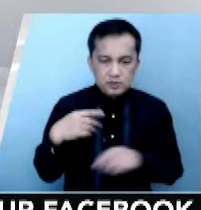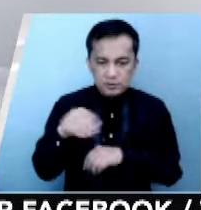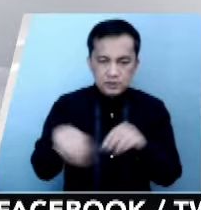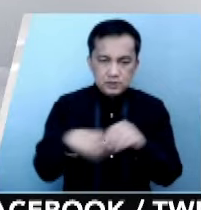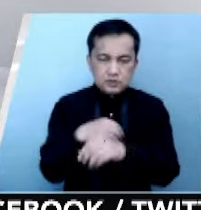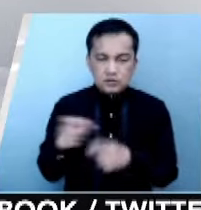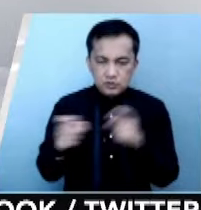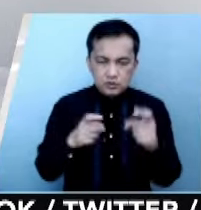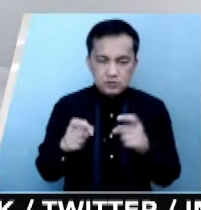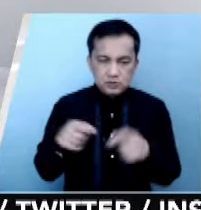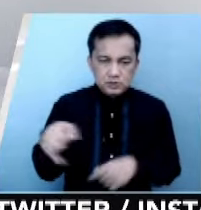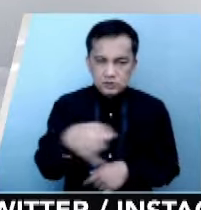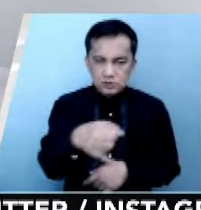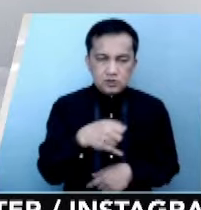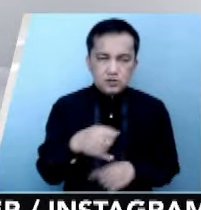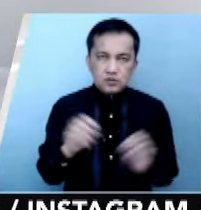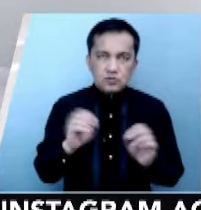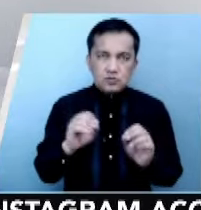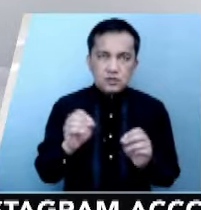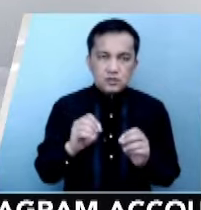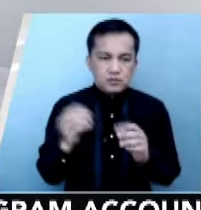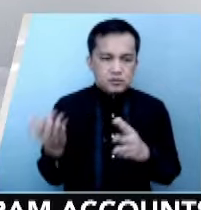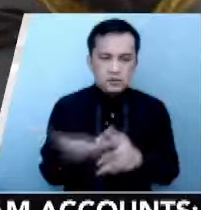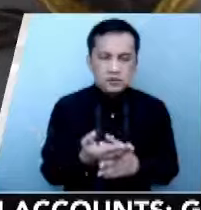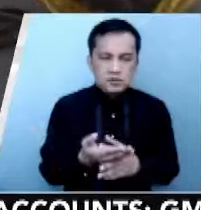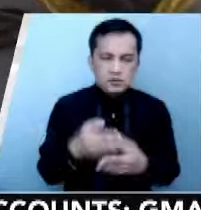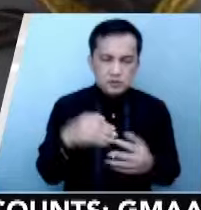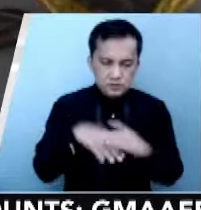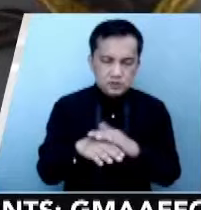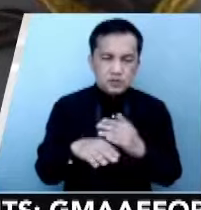walang kaugnay ng panghimasok ng China sa